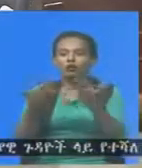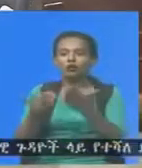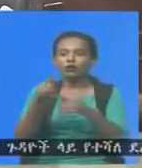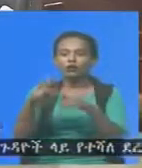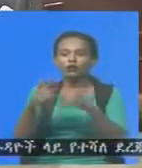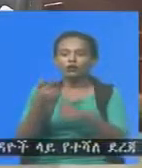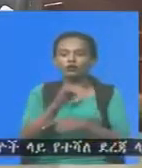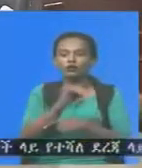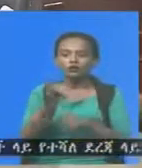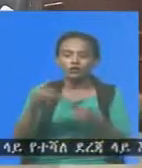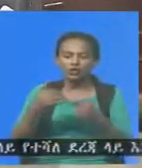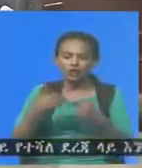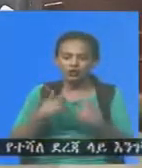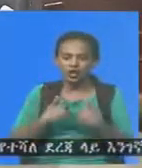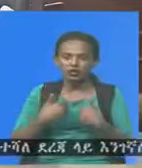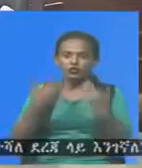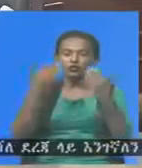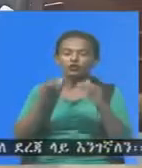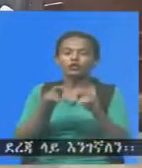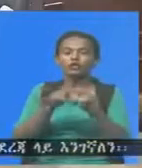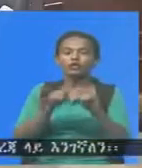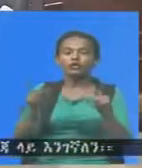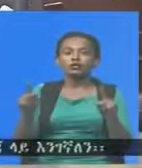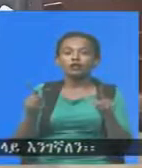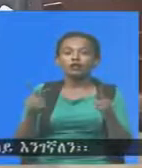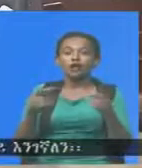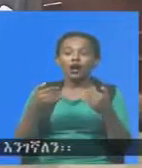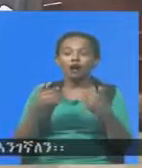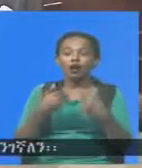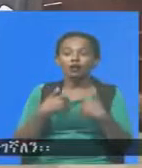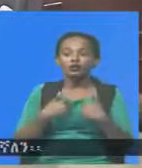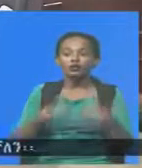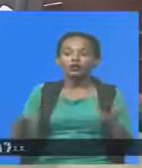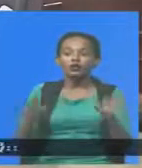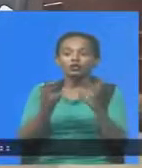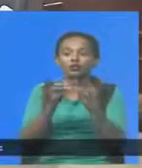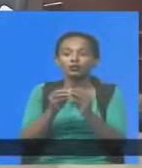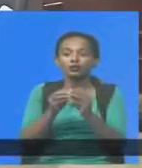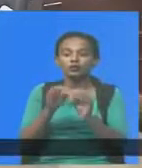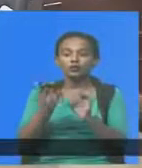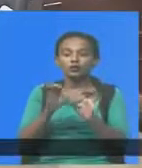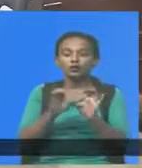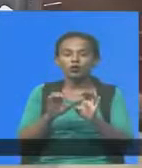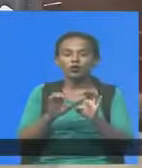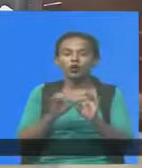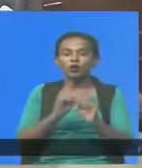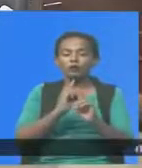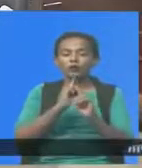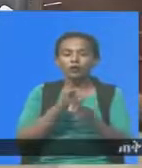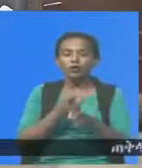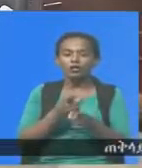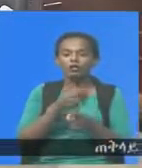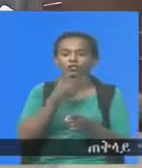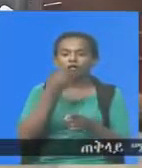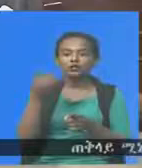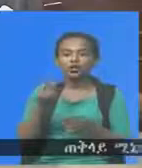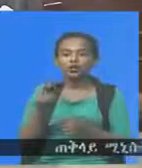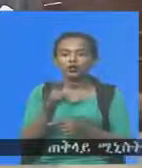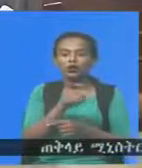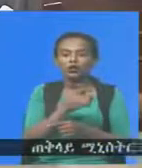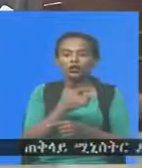ተመሳሳይነት ስላላቸው የተወሰነ የተለየ ቨርዥን አላቸው ሰብሰብ ተደርጎ ቢመለስ የተሻለ ይሆናል